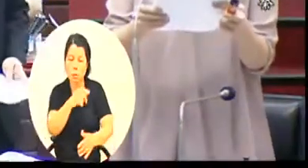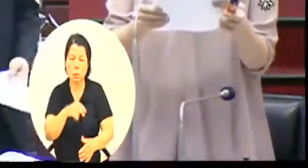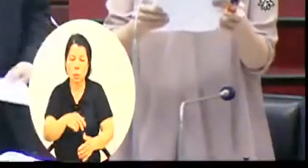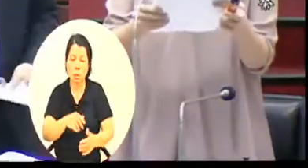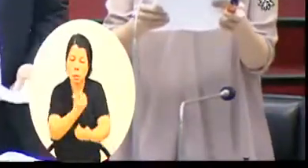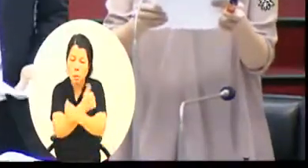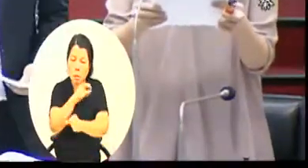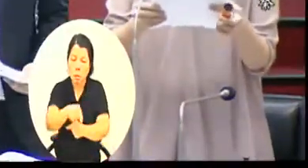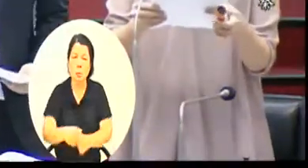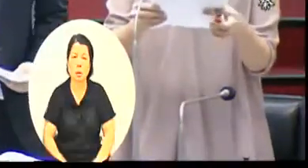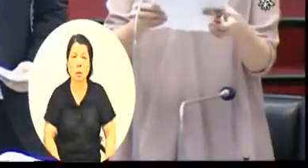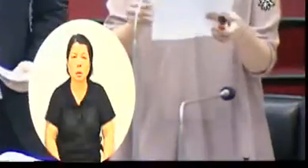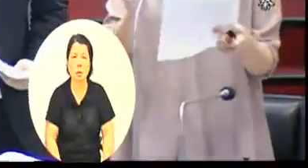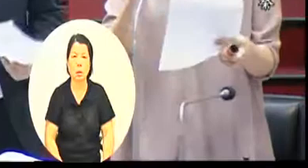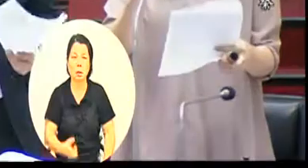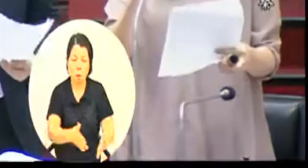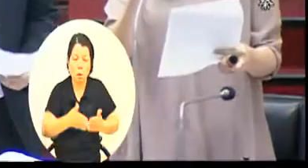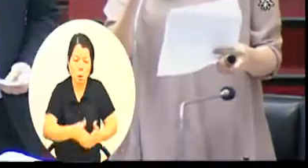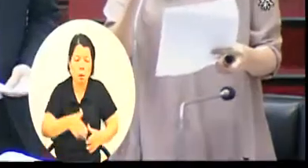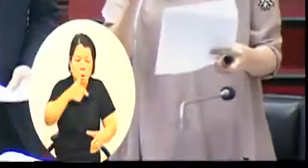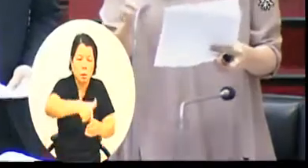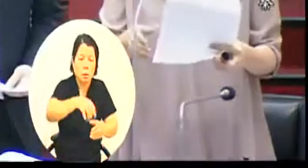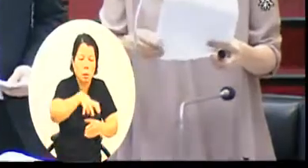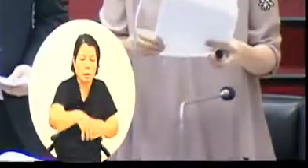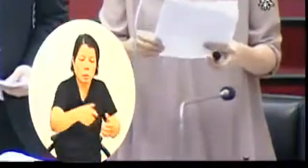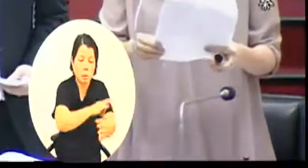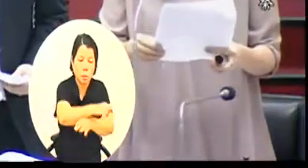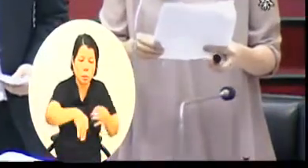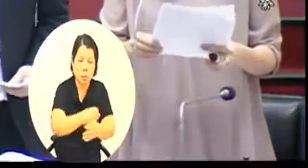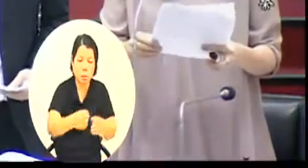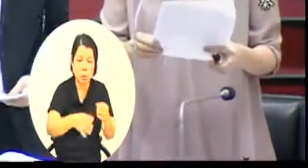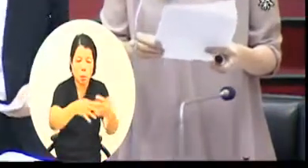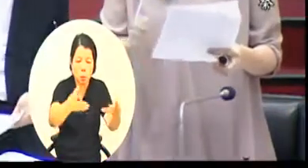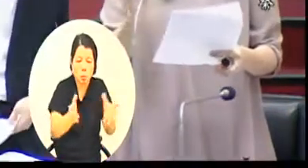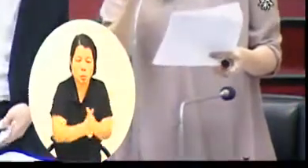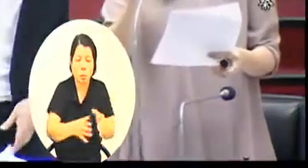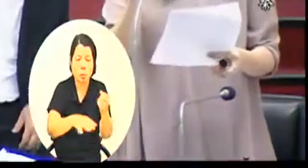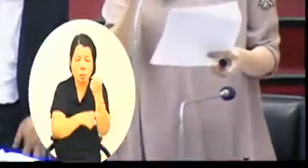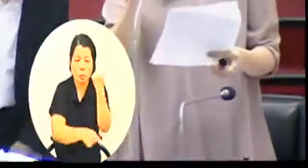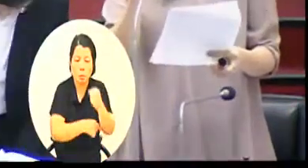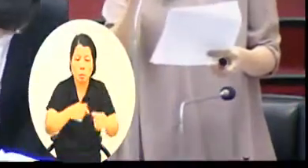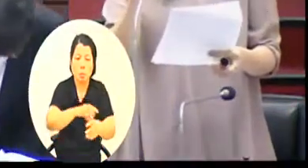是建议回到那个加油站设置管理规则经济部那边去做一个通案性的检讨。